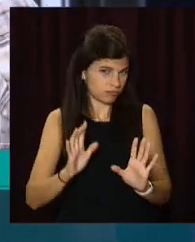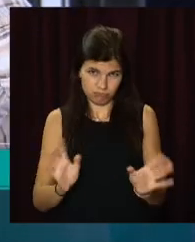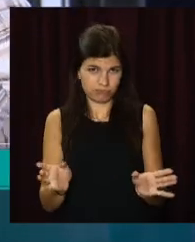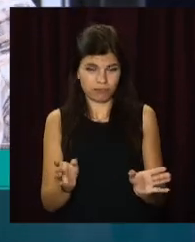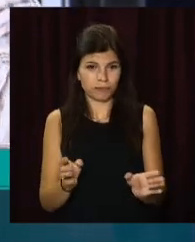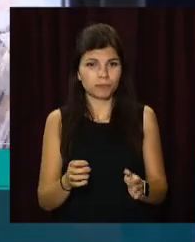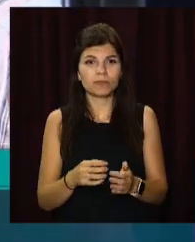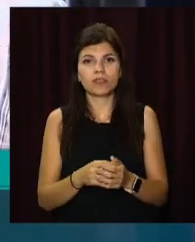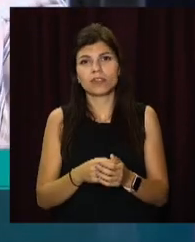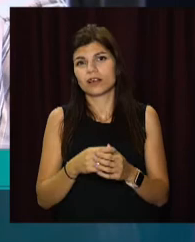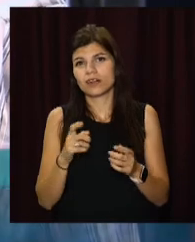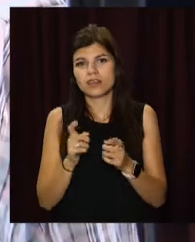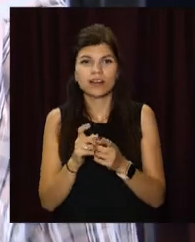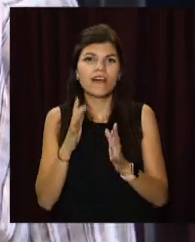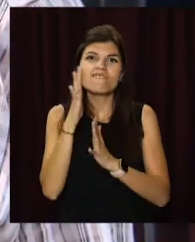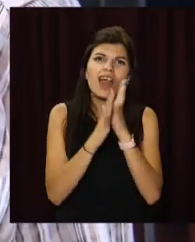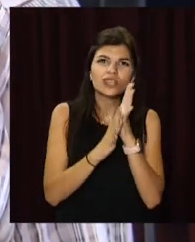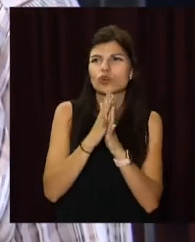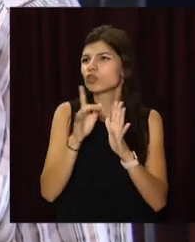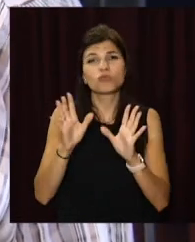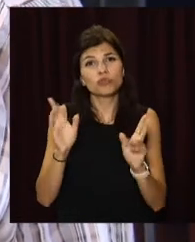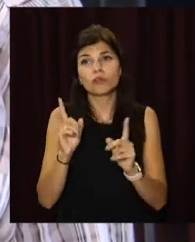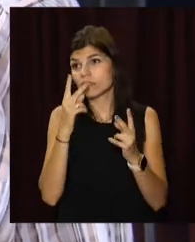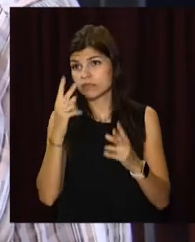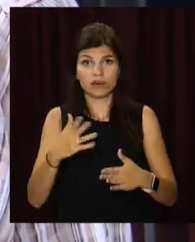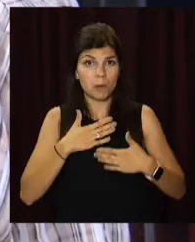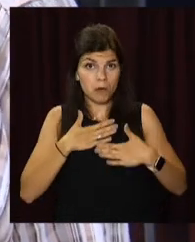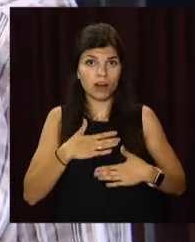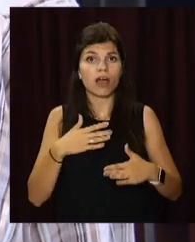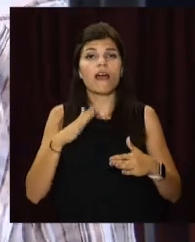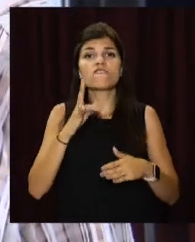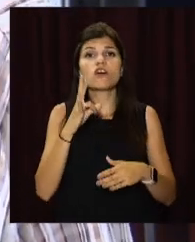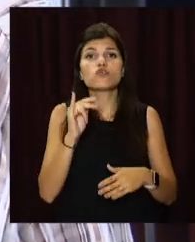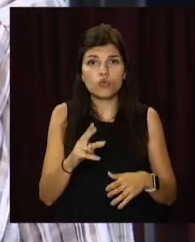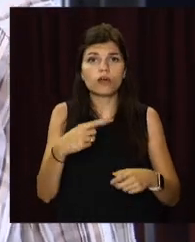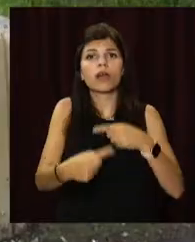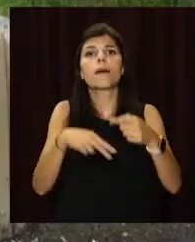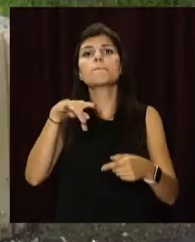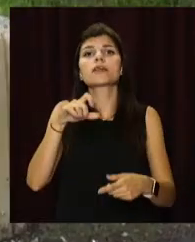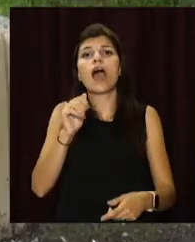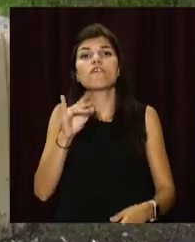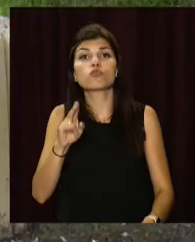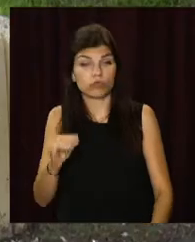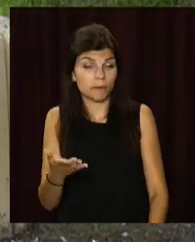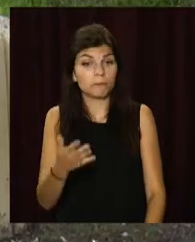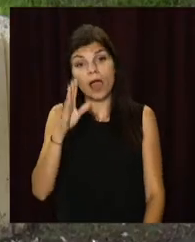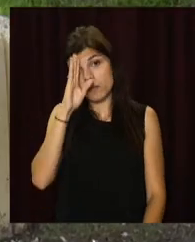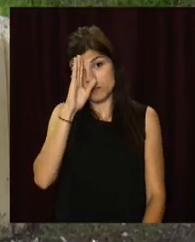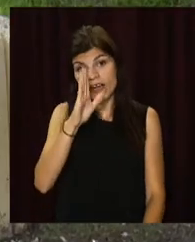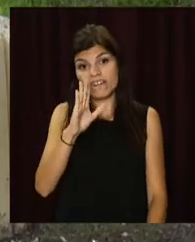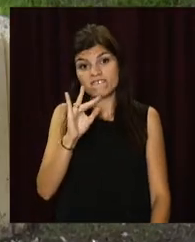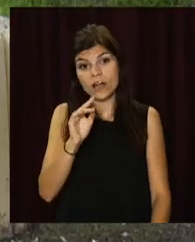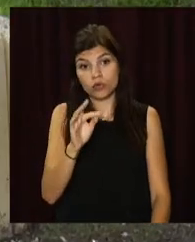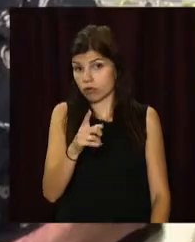на толоки, ні в лісу. Щоб приємно було і внукам, і правнукам нашим, і нам. А ось пан Віктор за вивіз сміття